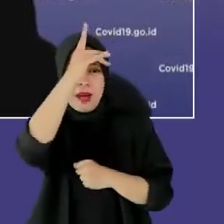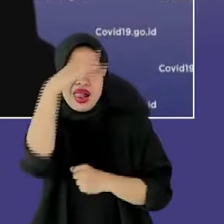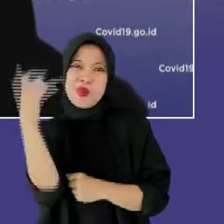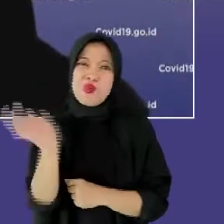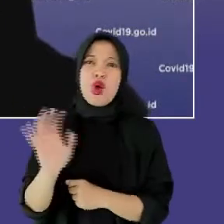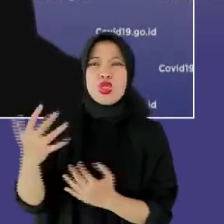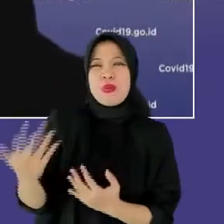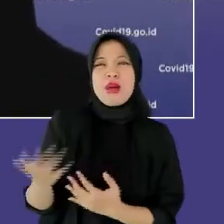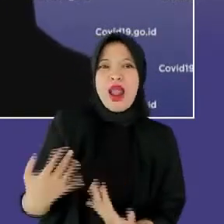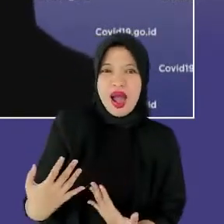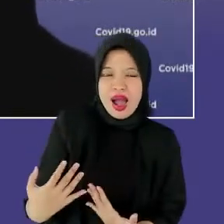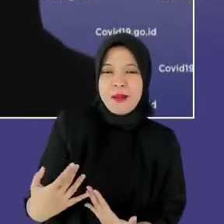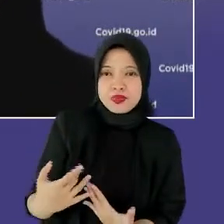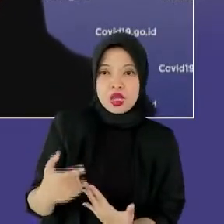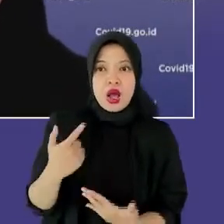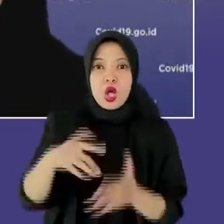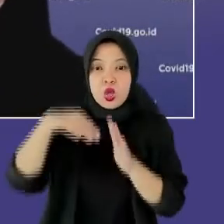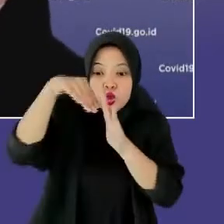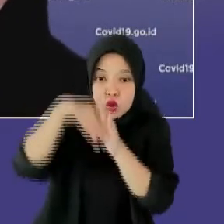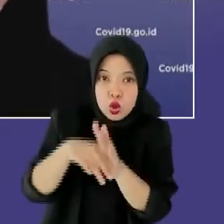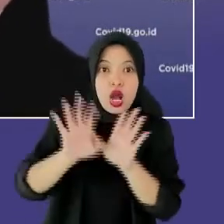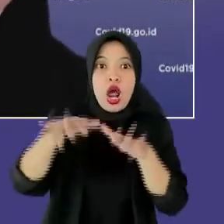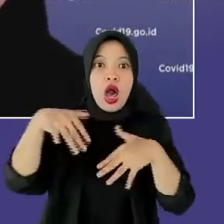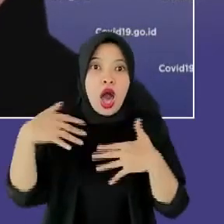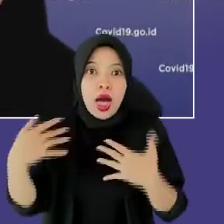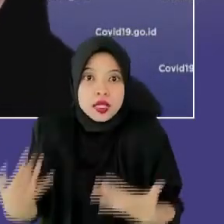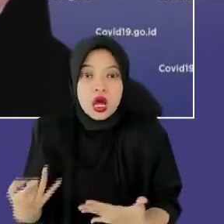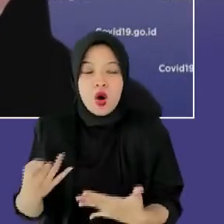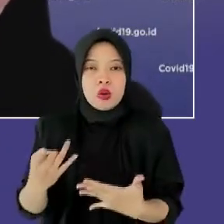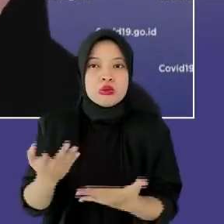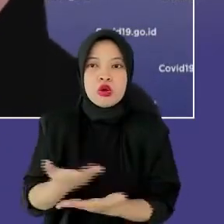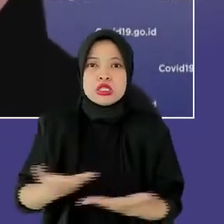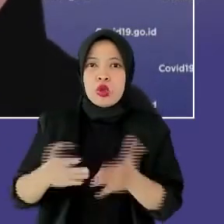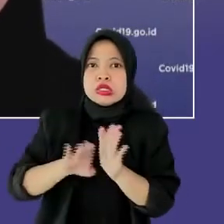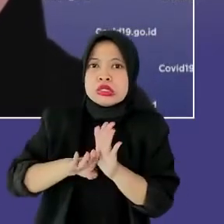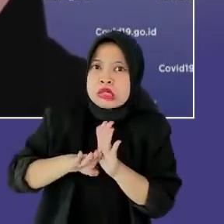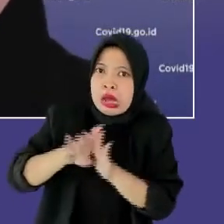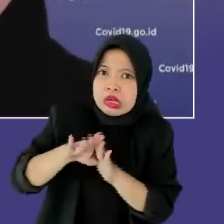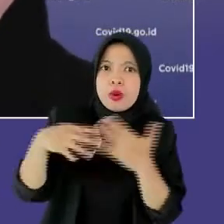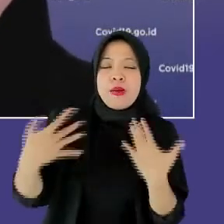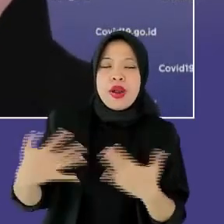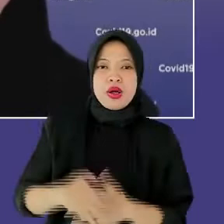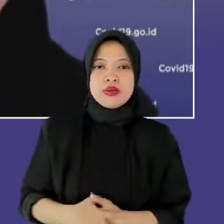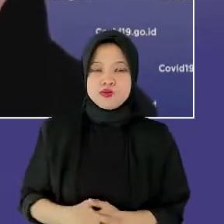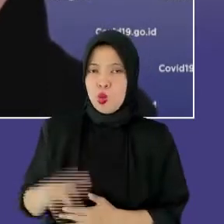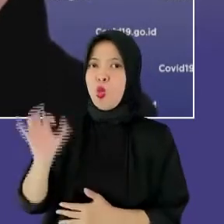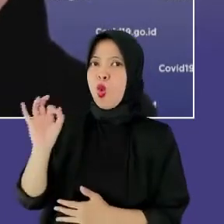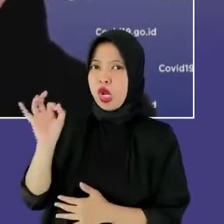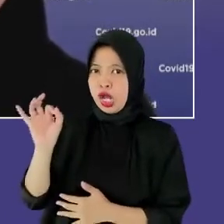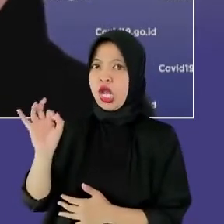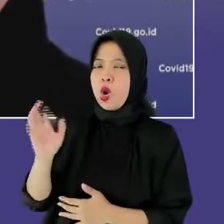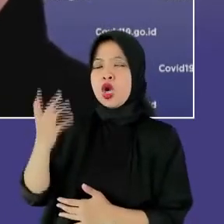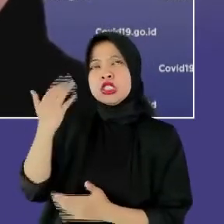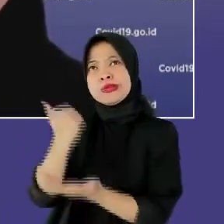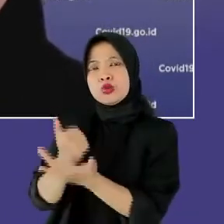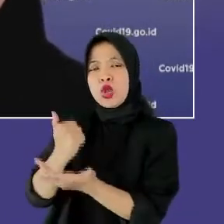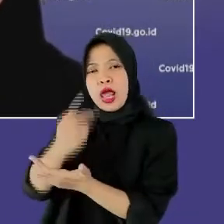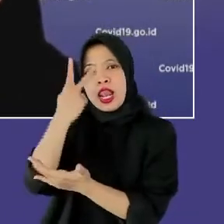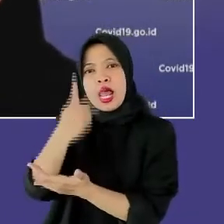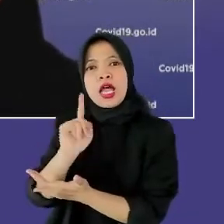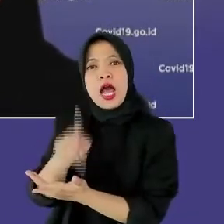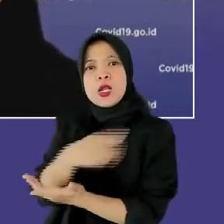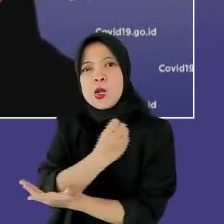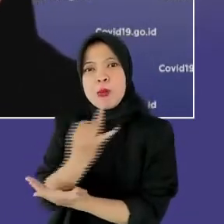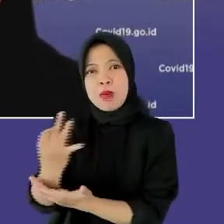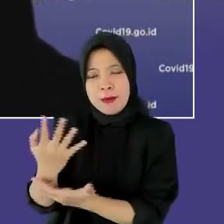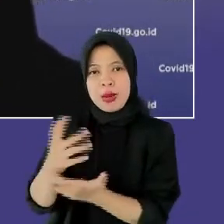Jadi ini trennya memang dia akan mau turun atau dia malah lagi dalam keadaan naik? Sebenarnya kalau kemarin, kalau diingat, kita lihat ada